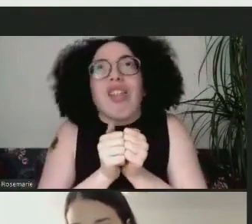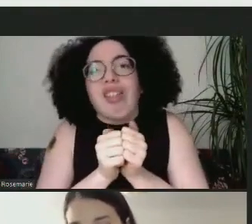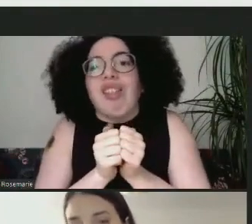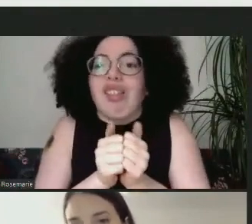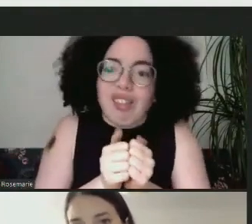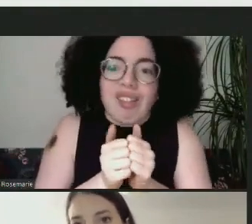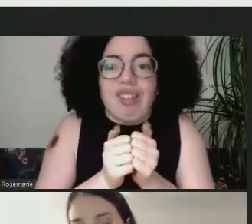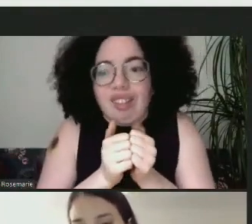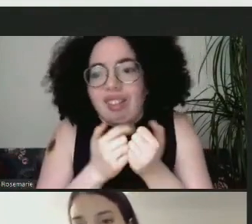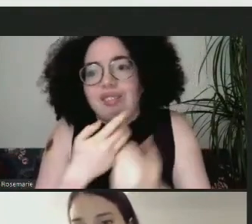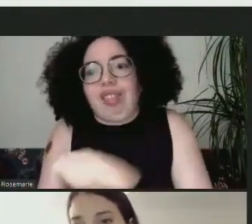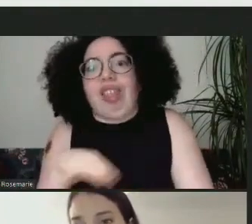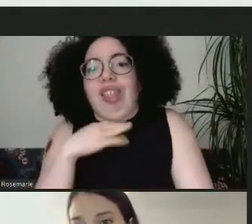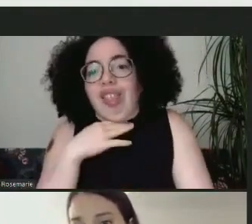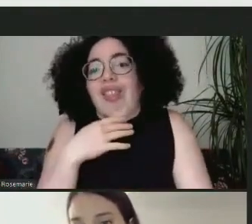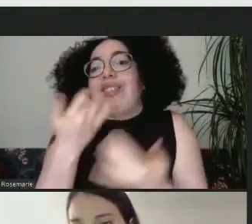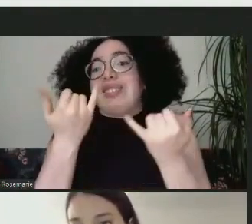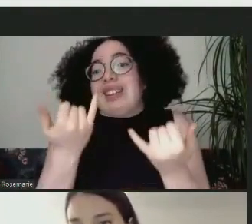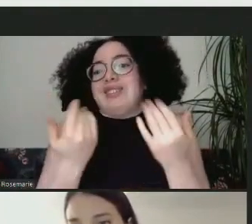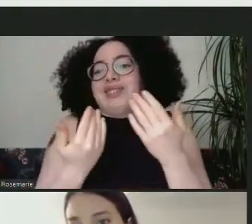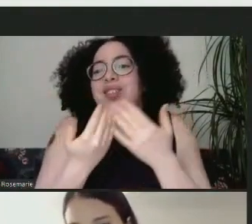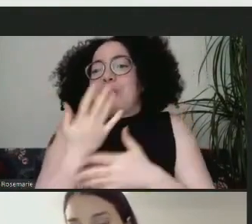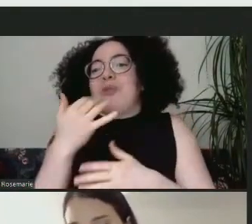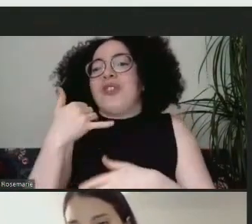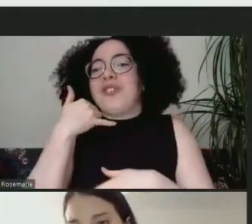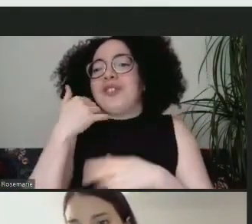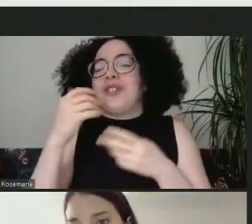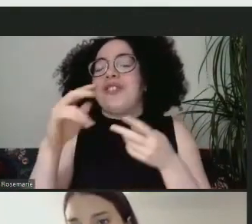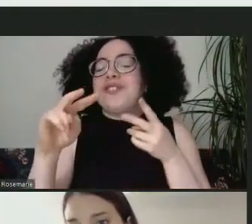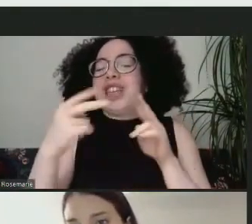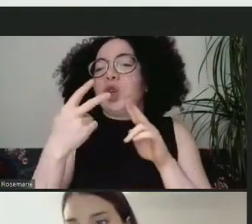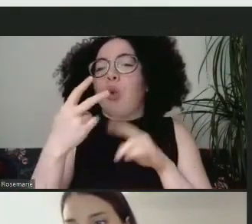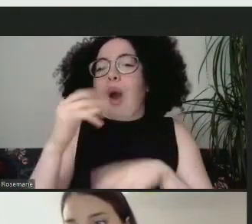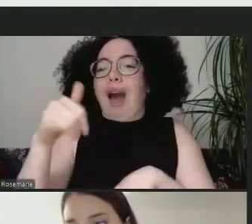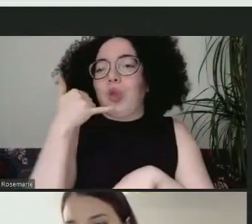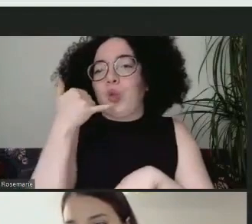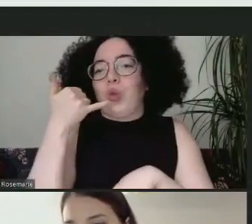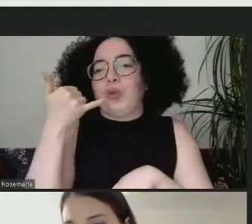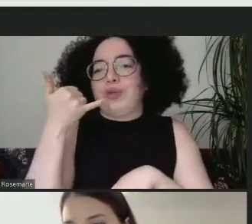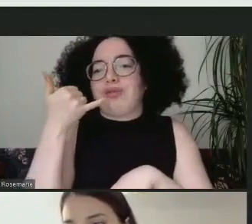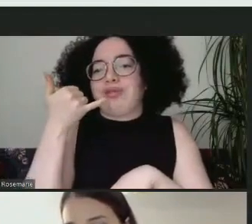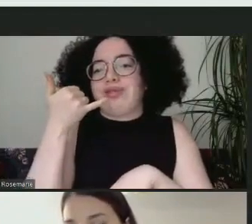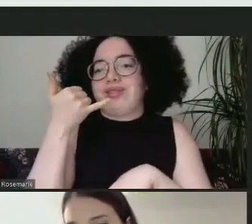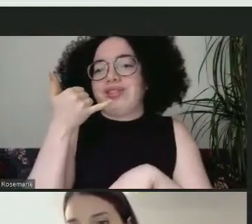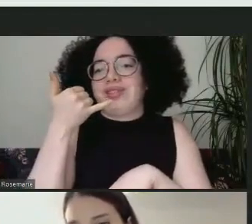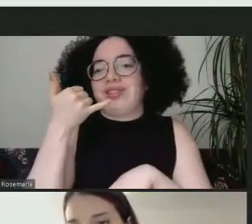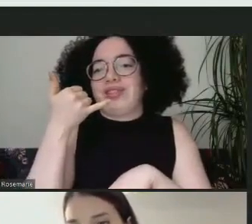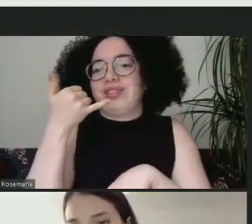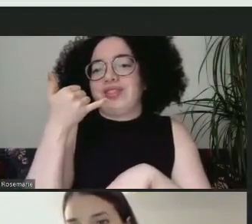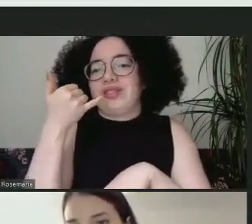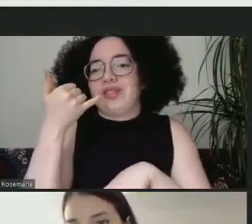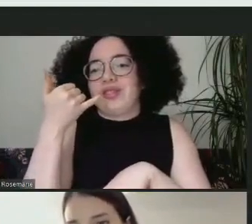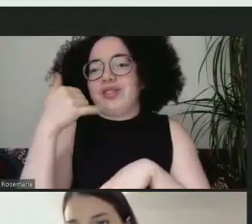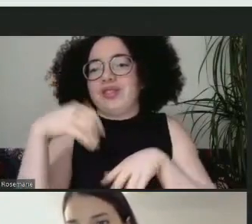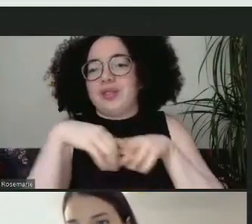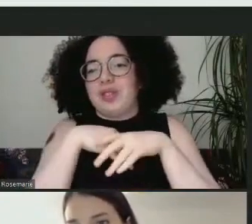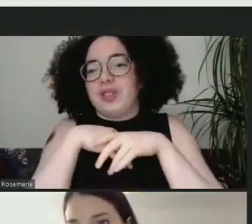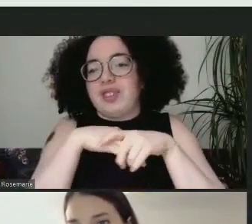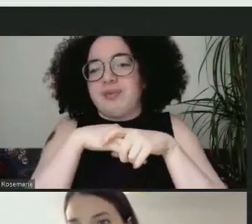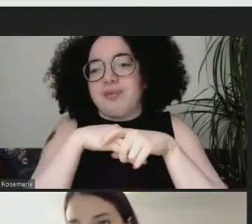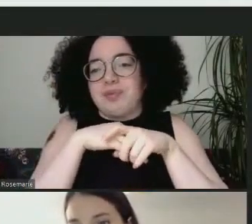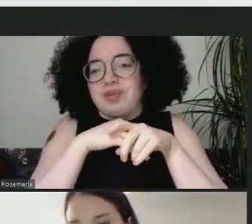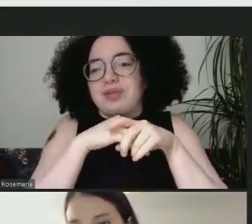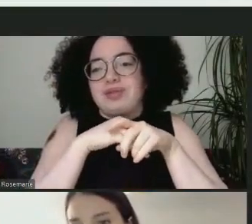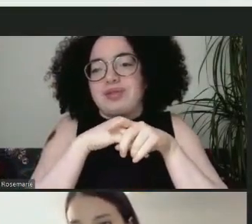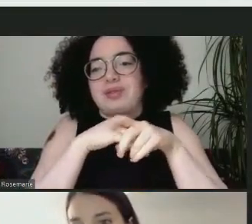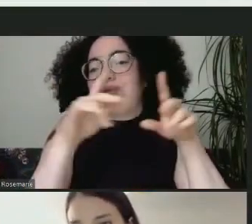anrufen. Und da immer zu schreiben, ist halt auch zu mühsam. Ja, das ist ziemlich anstrengend auch. Und mit Skype ist das eben so, da kann man